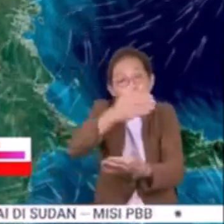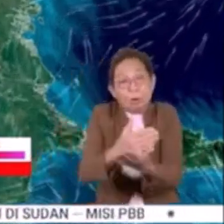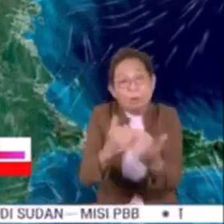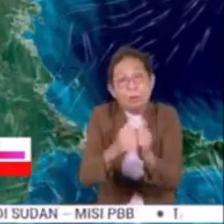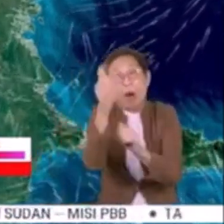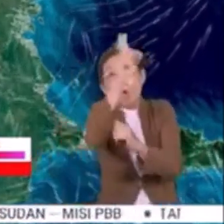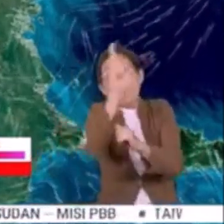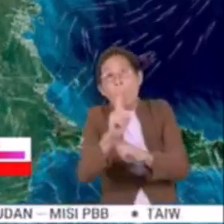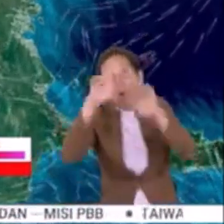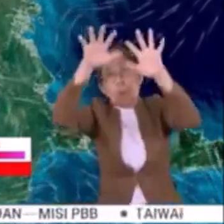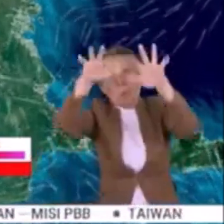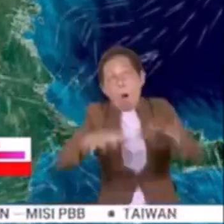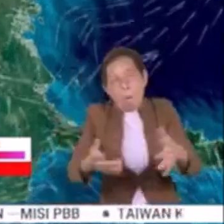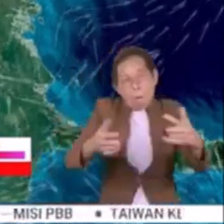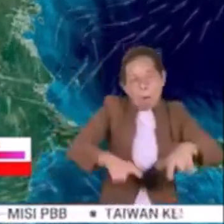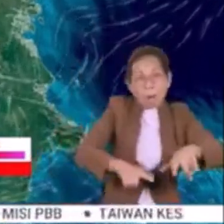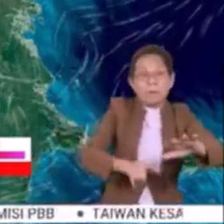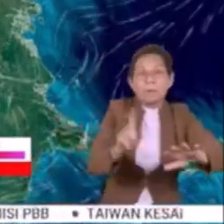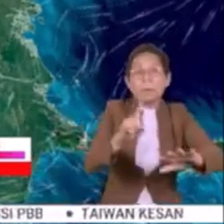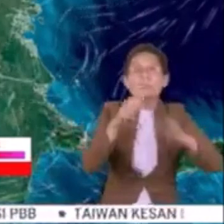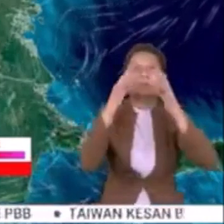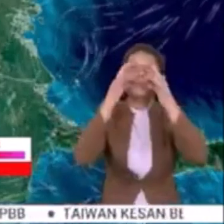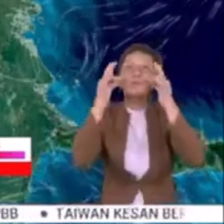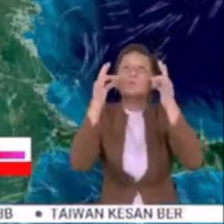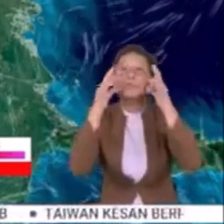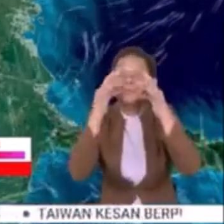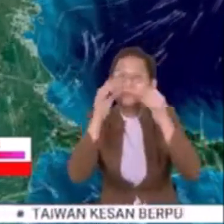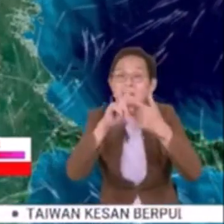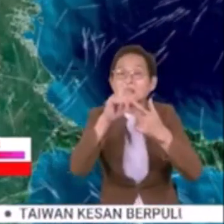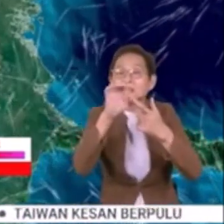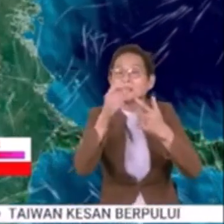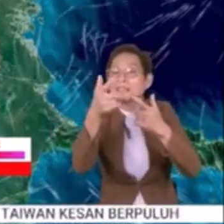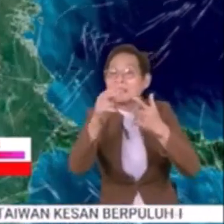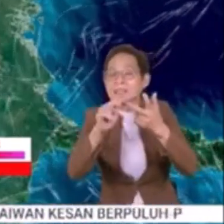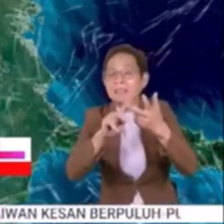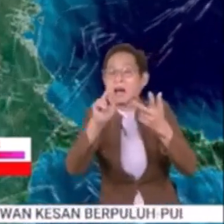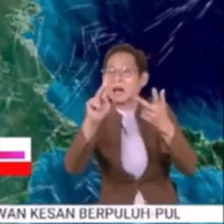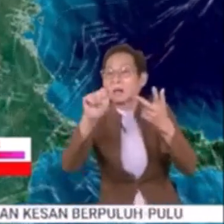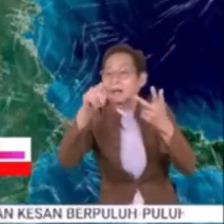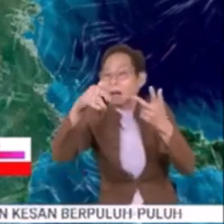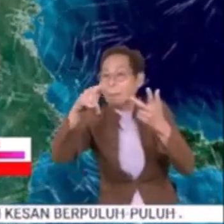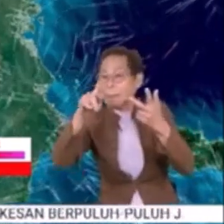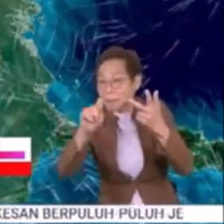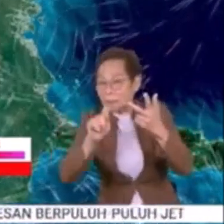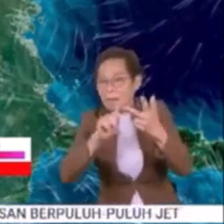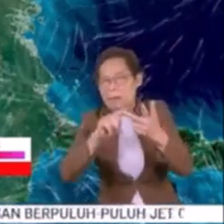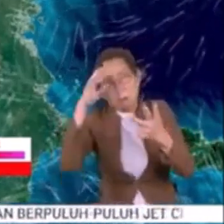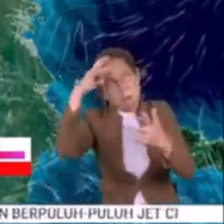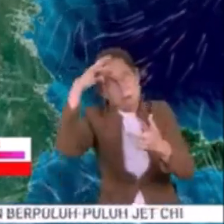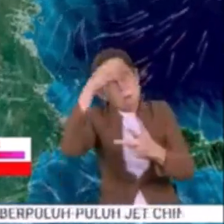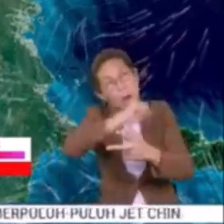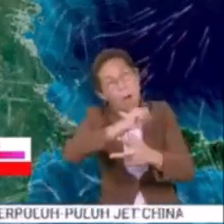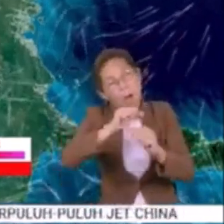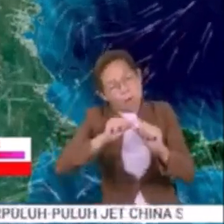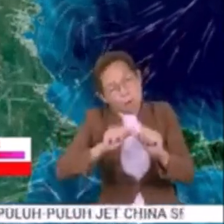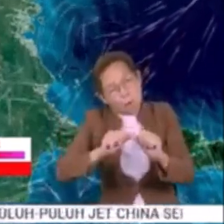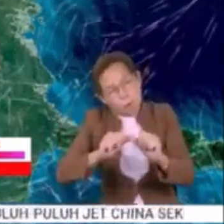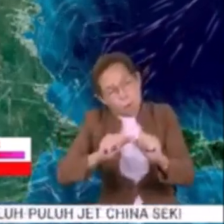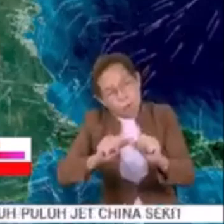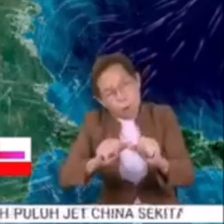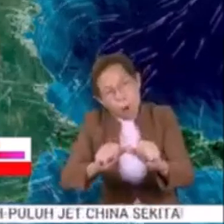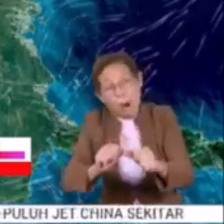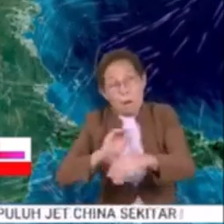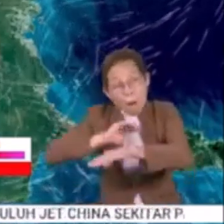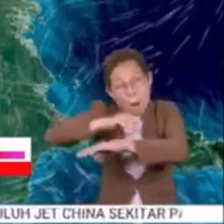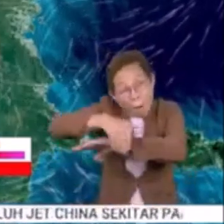dengan ribut petir yang berlaku di sekitar bahagian Kuching, Serian dan juga Kapit di negeri Sarawak dijangka akan berterusan sehinggalah